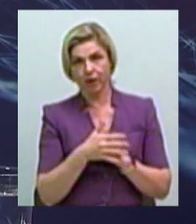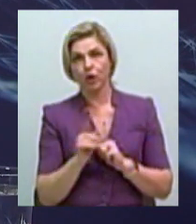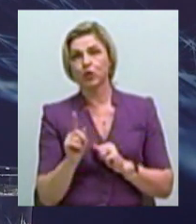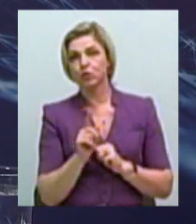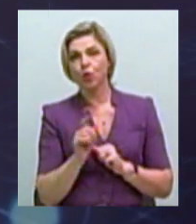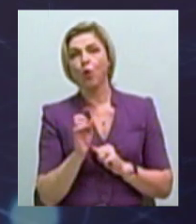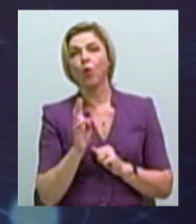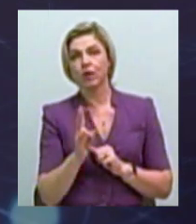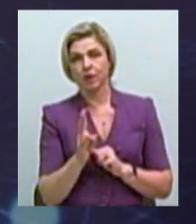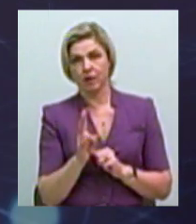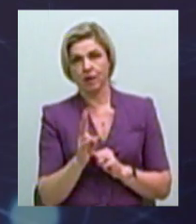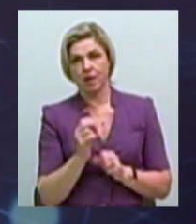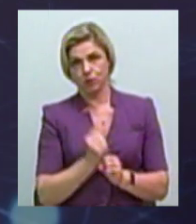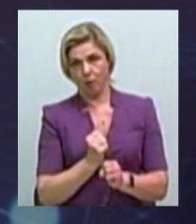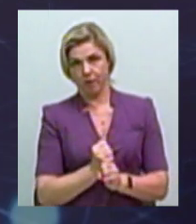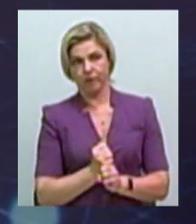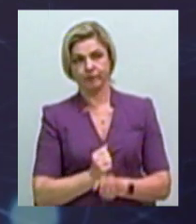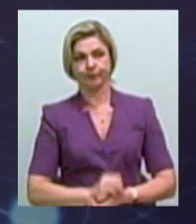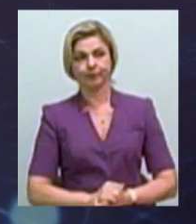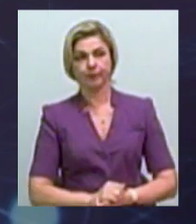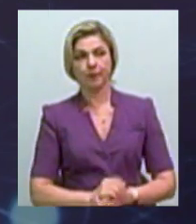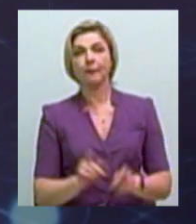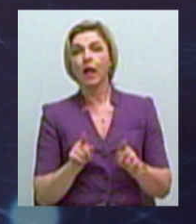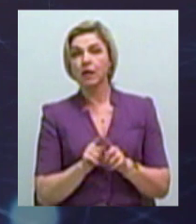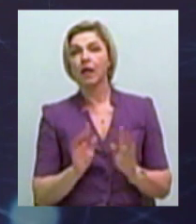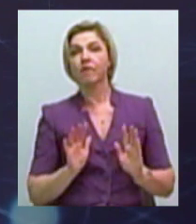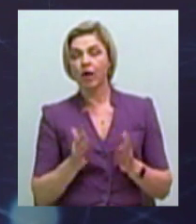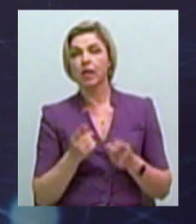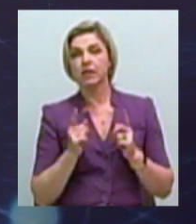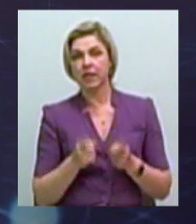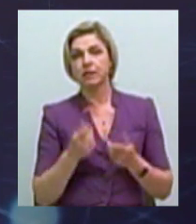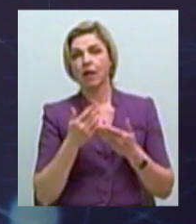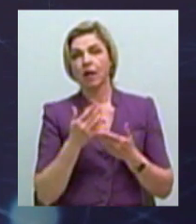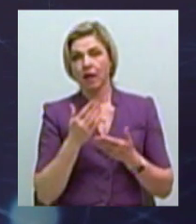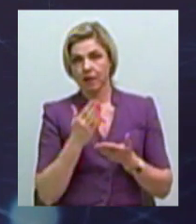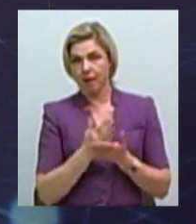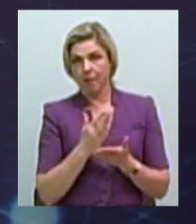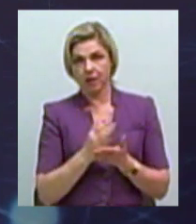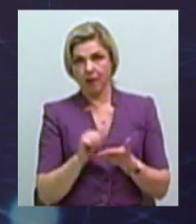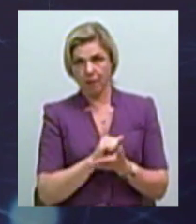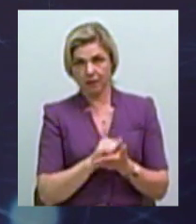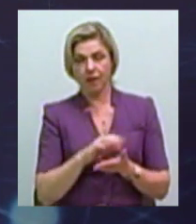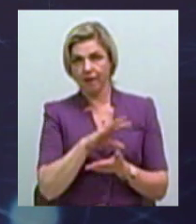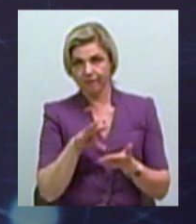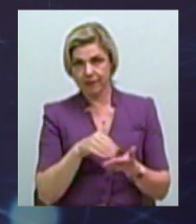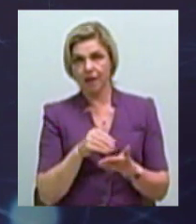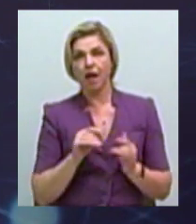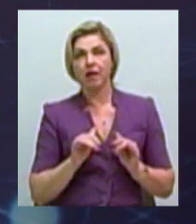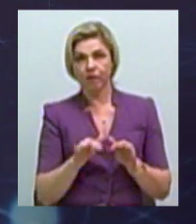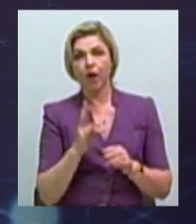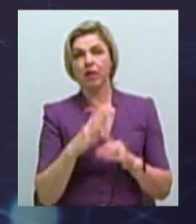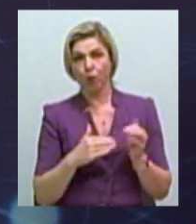що він накоїв. В даному випадку тоді дійсно, не маючи матеріалів, всіх матеріалів справи на руках,